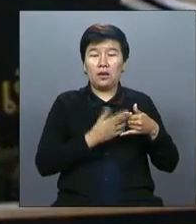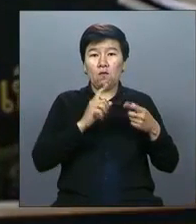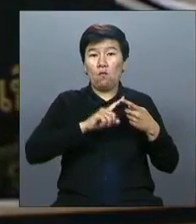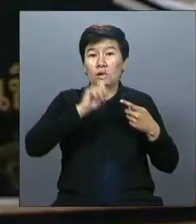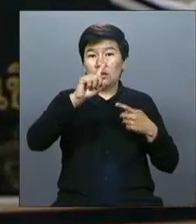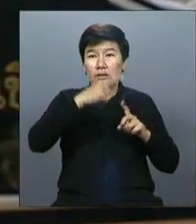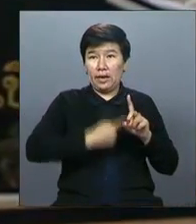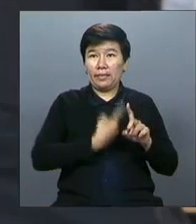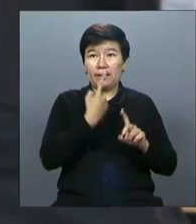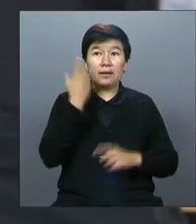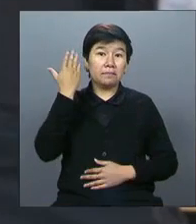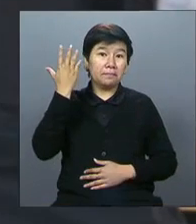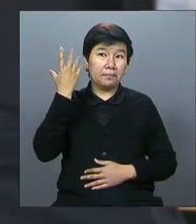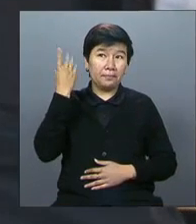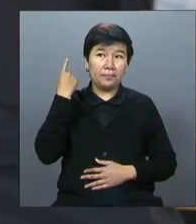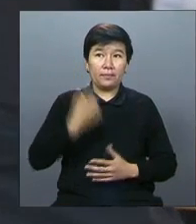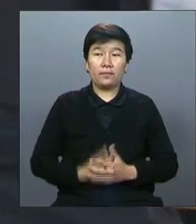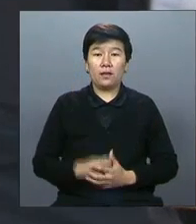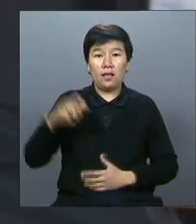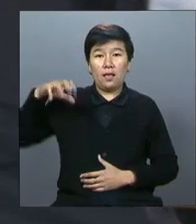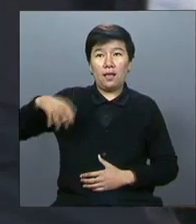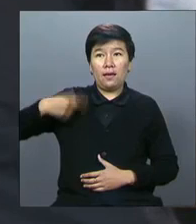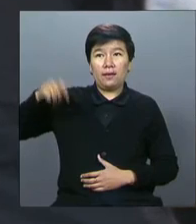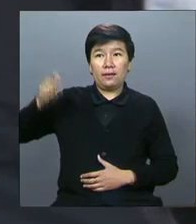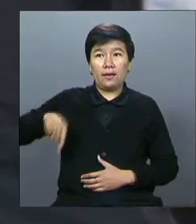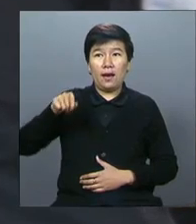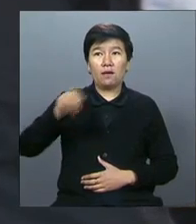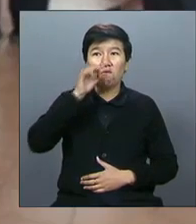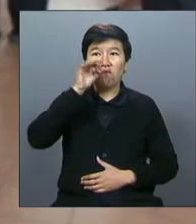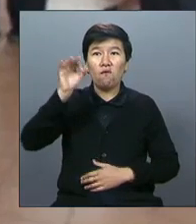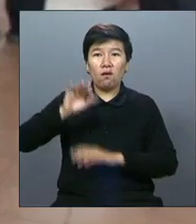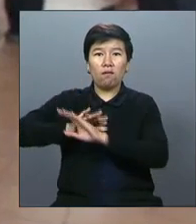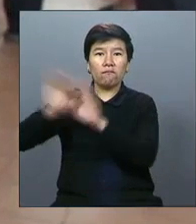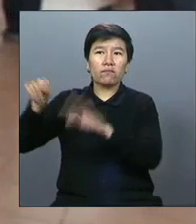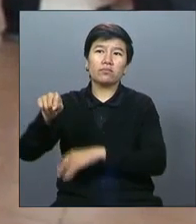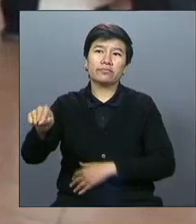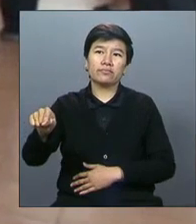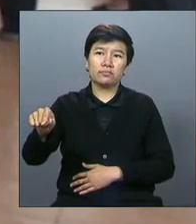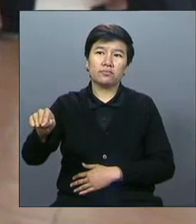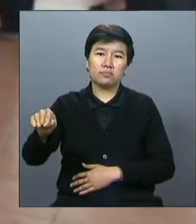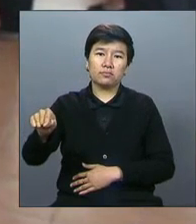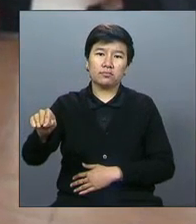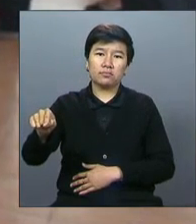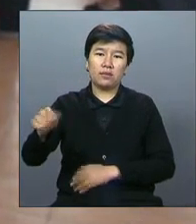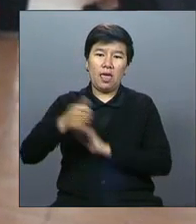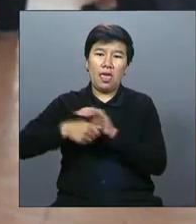ราคมที่ผ่านมาศาลอุทธรณ์เพิ่งยกฟ้องผู้ถูกกล่าวหาว่าอยู่เบื้องหลังการลอบสังห